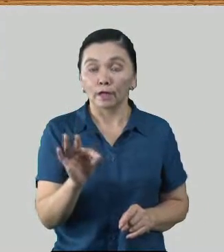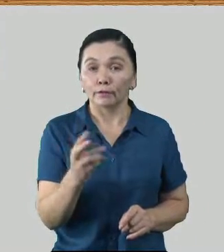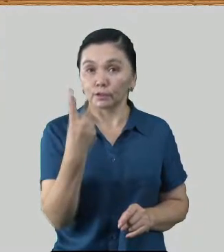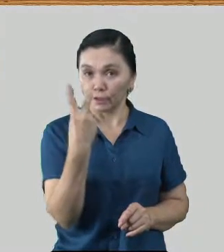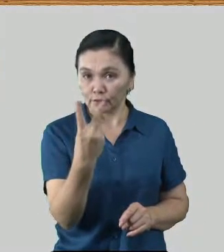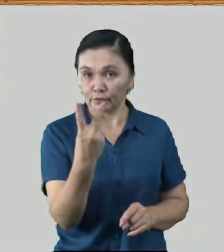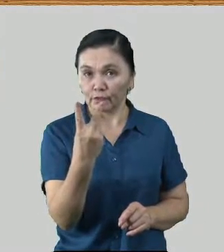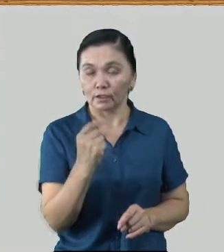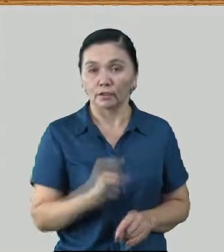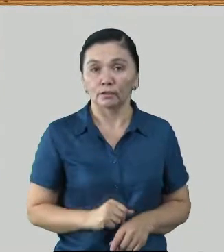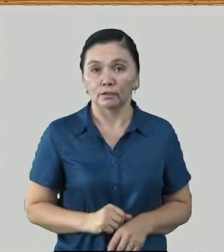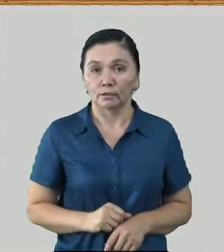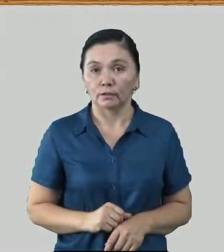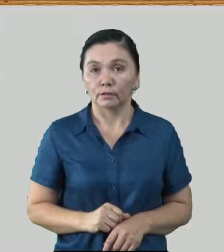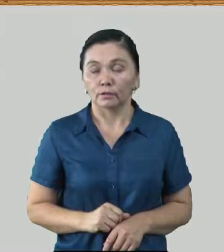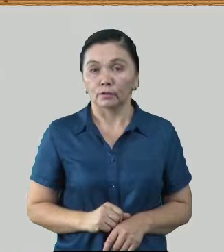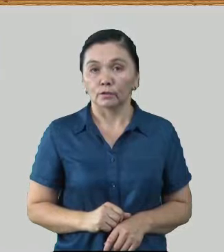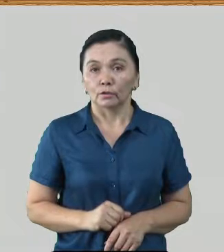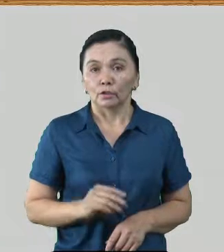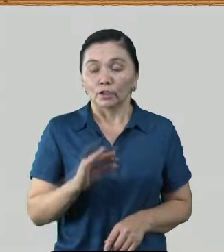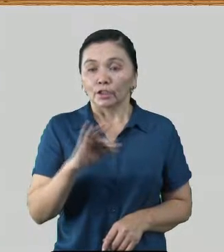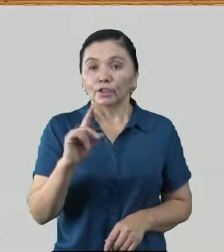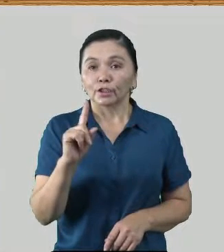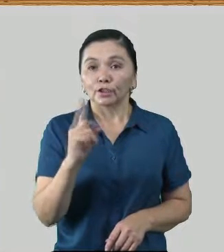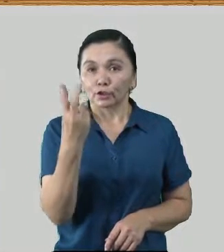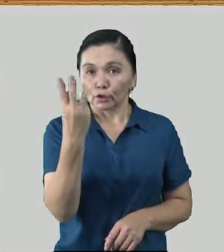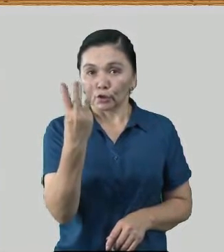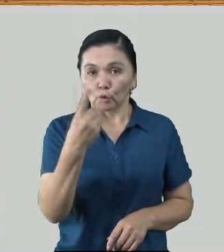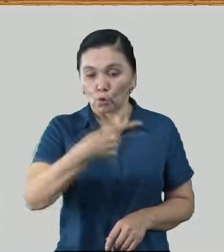Правильно, 2. Из 3